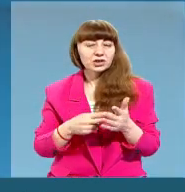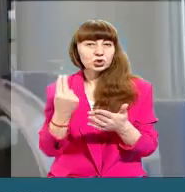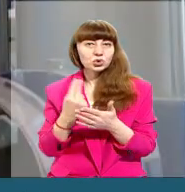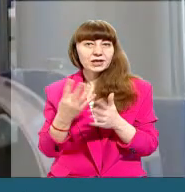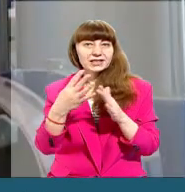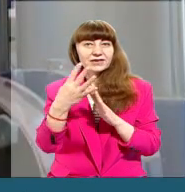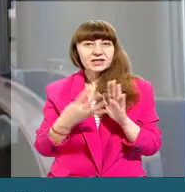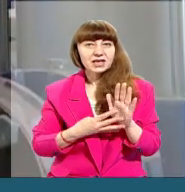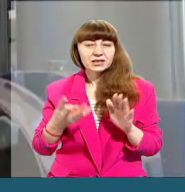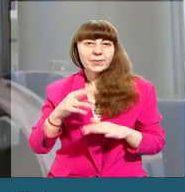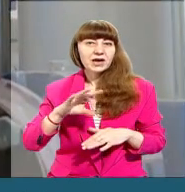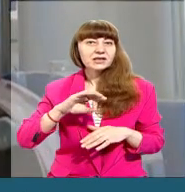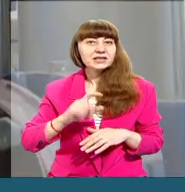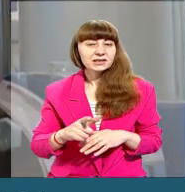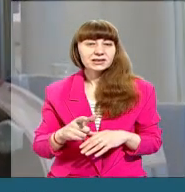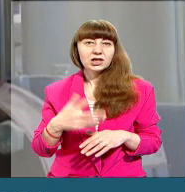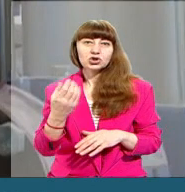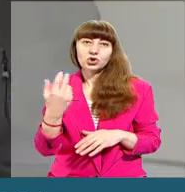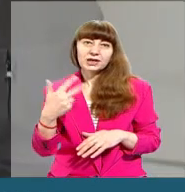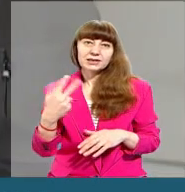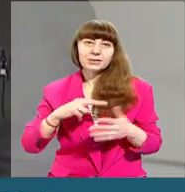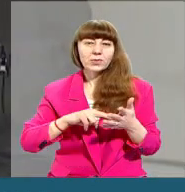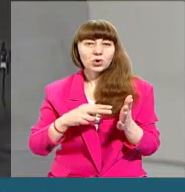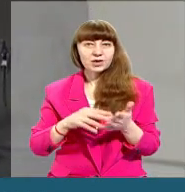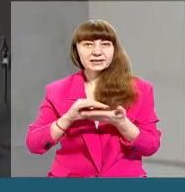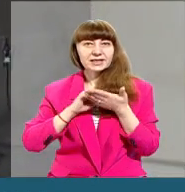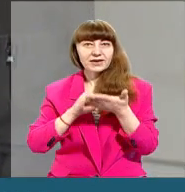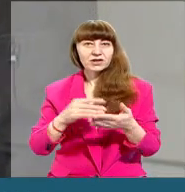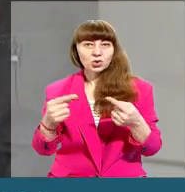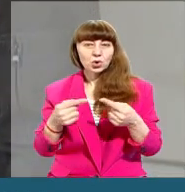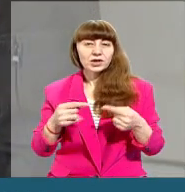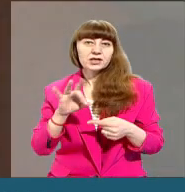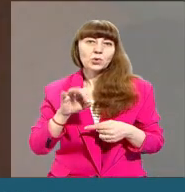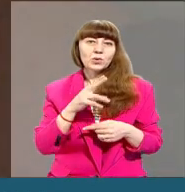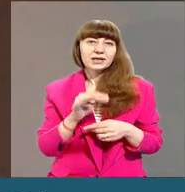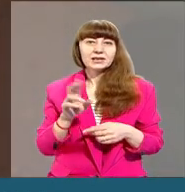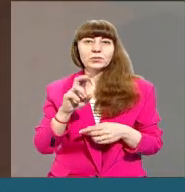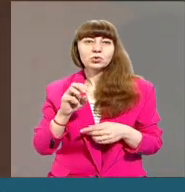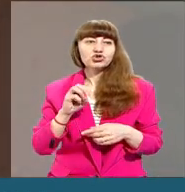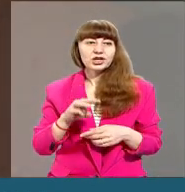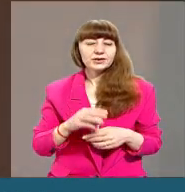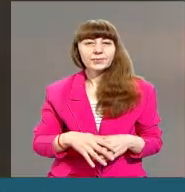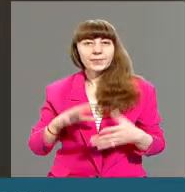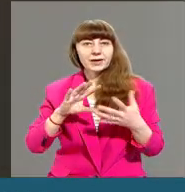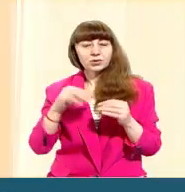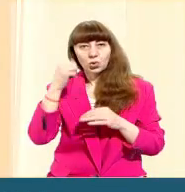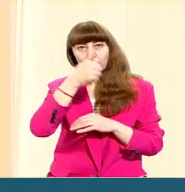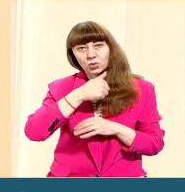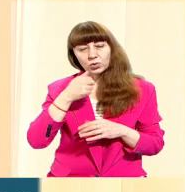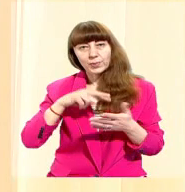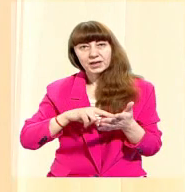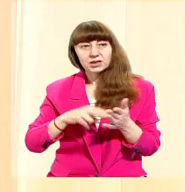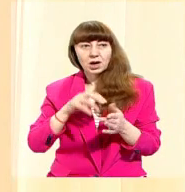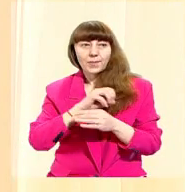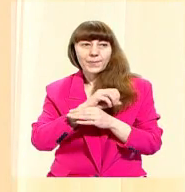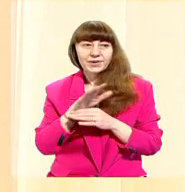сумму 19 миллиардов тенге. Еще 30 проектов заявлено на уточнение в республиканский бюджет. По итогам года планируется